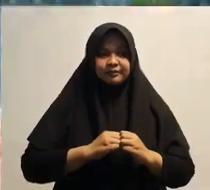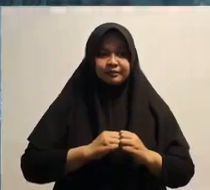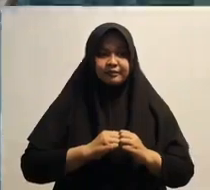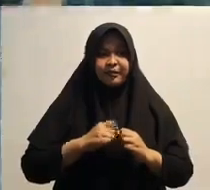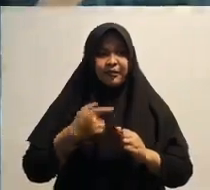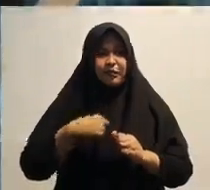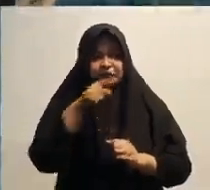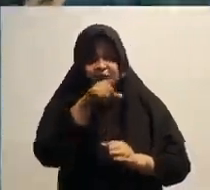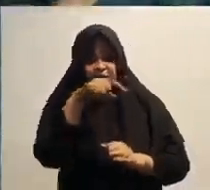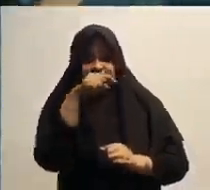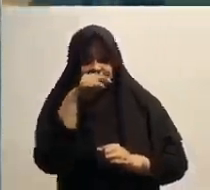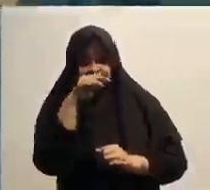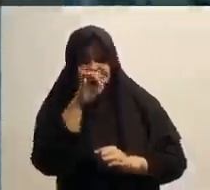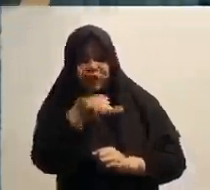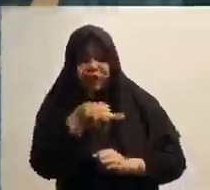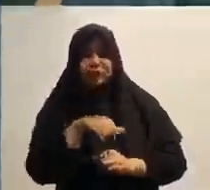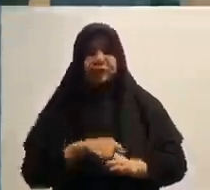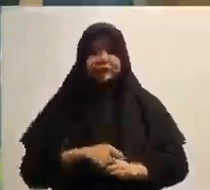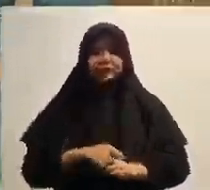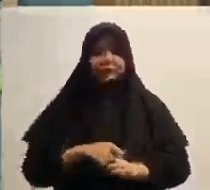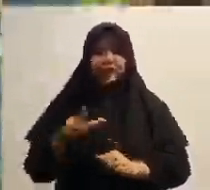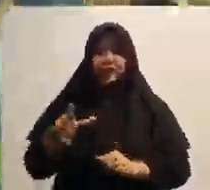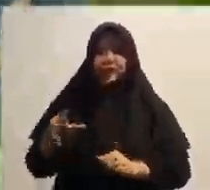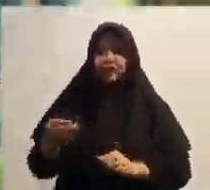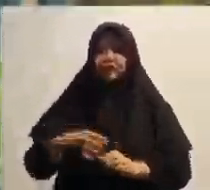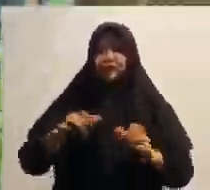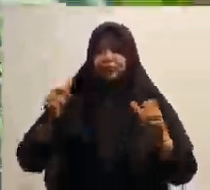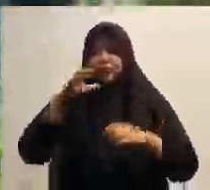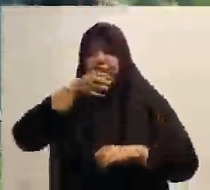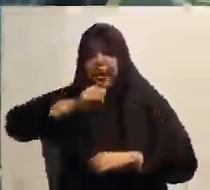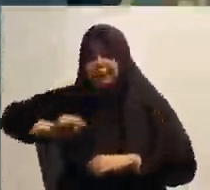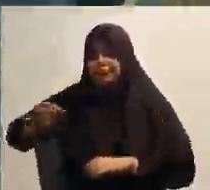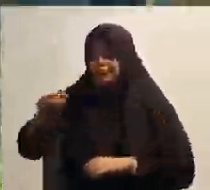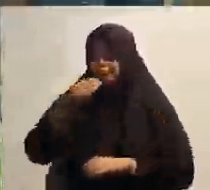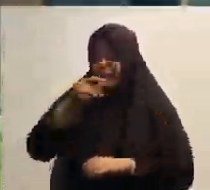Mau pakai galah ya, Pak? Iya, kalau buat apa, Pak? Ini untuk pakan kambing.